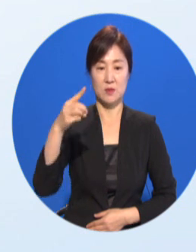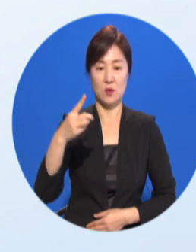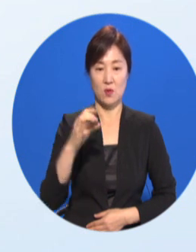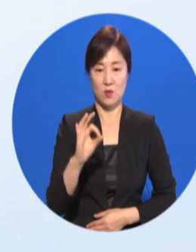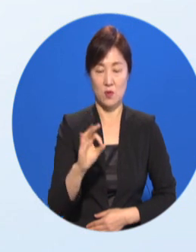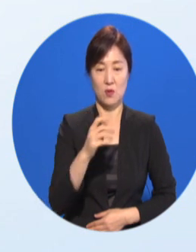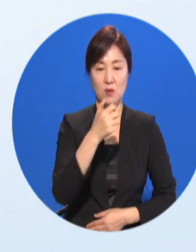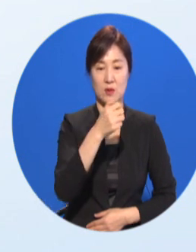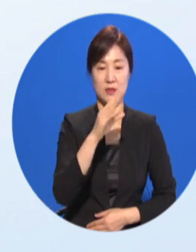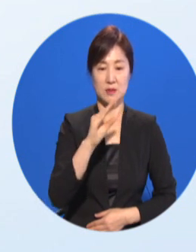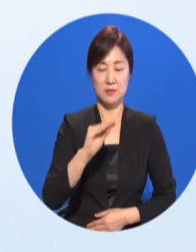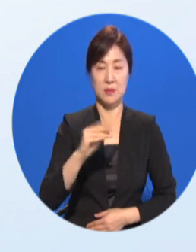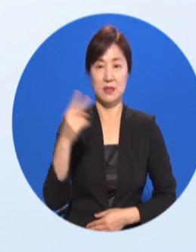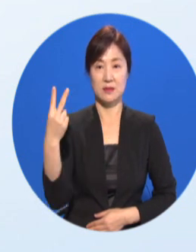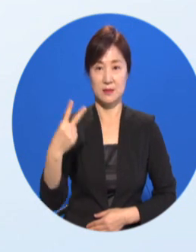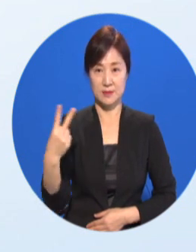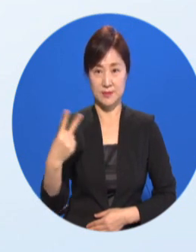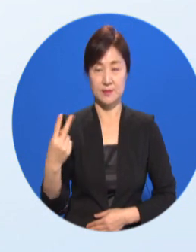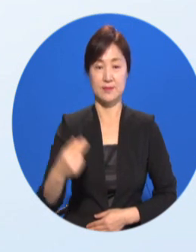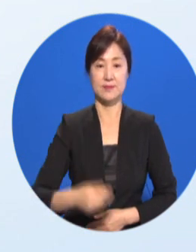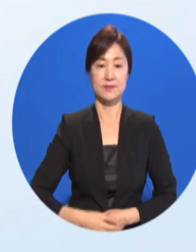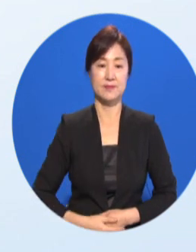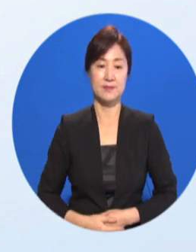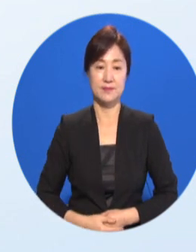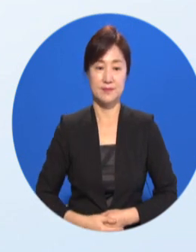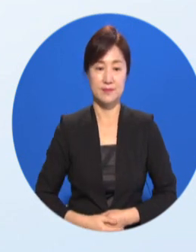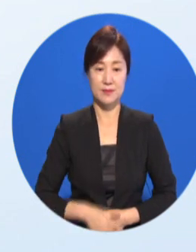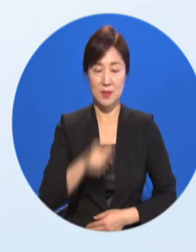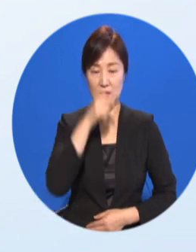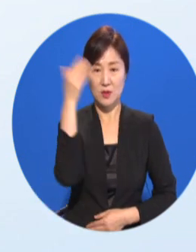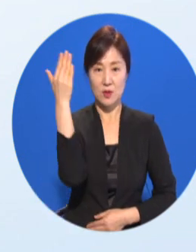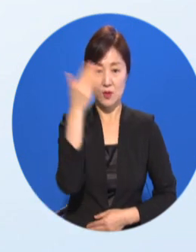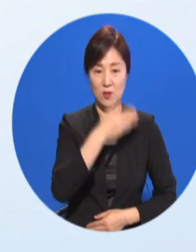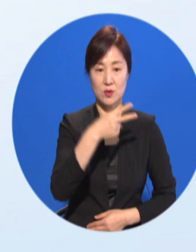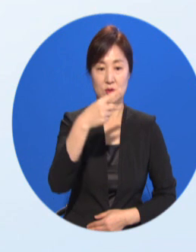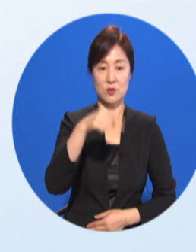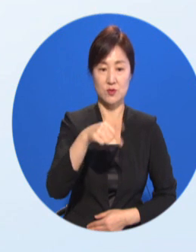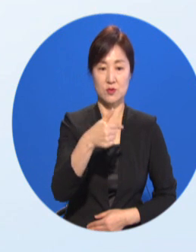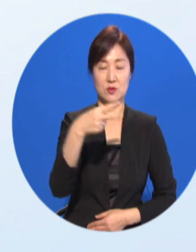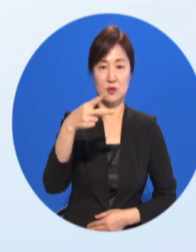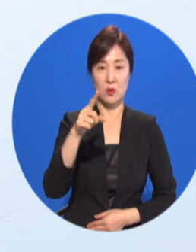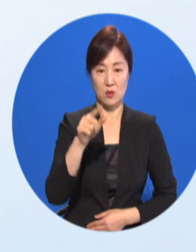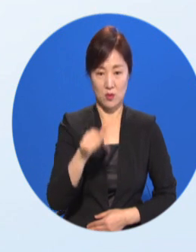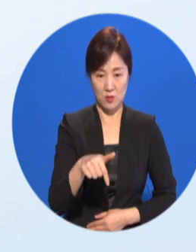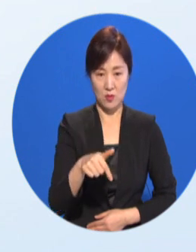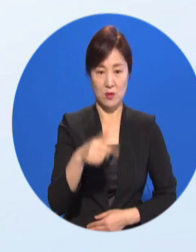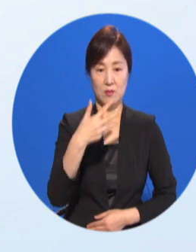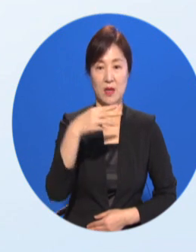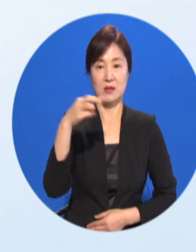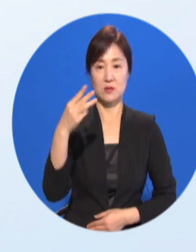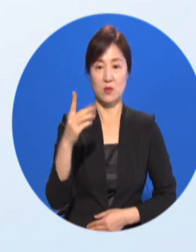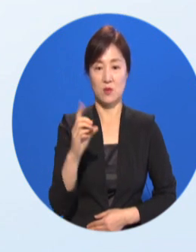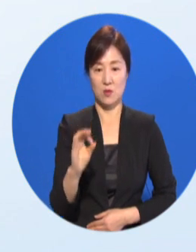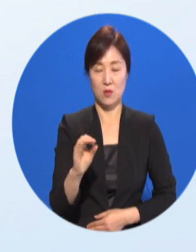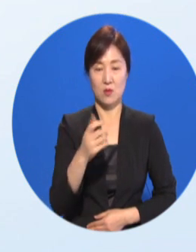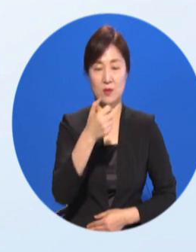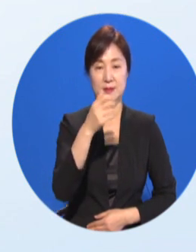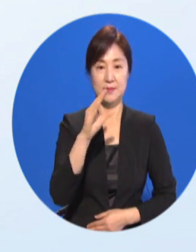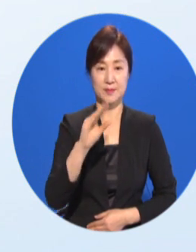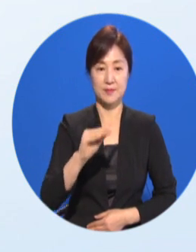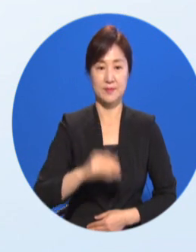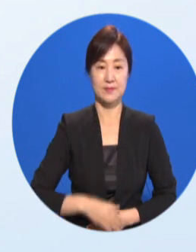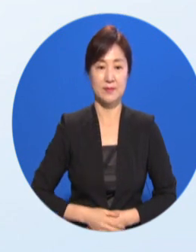주문 아파트 301동 302동 주민 5 102,000원 여수시 둔덕동 8 통 주민 50만원